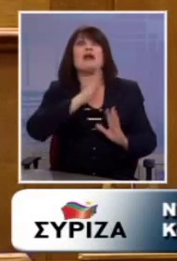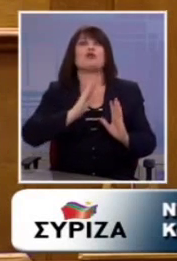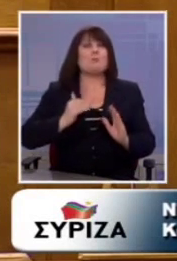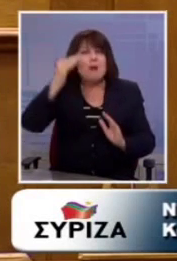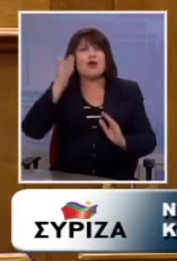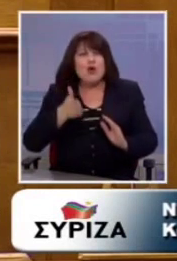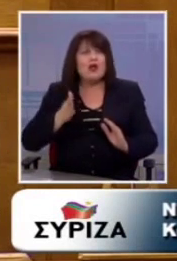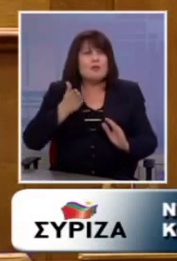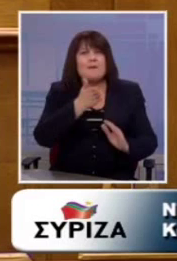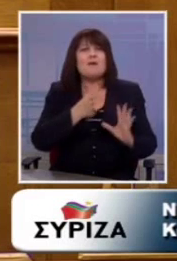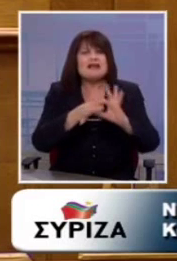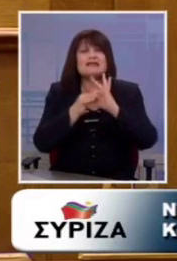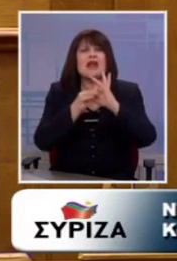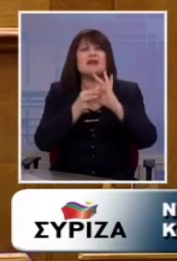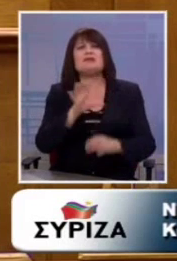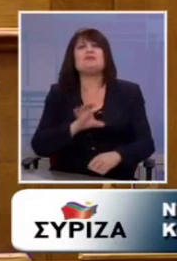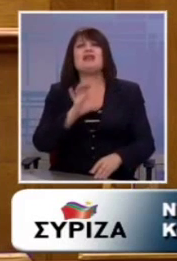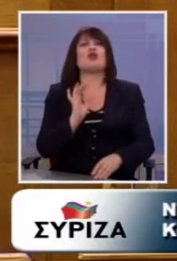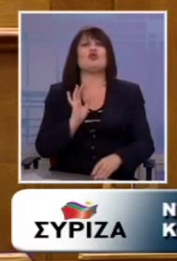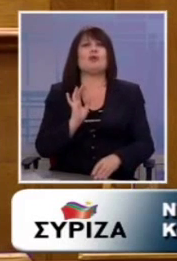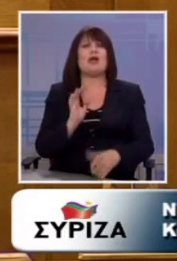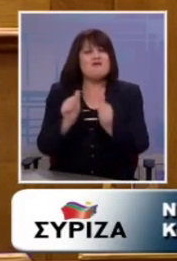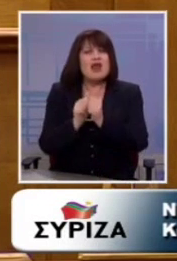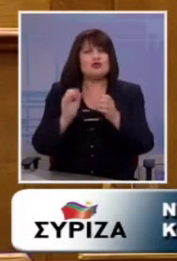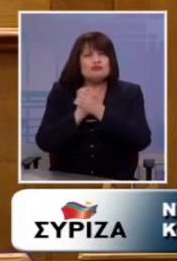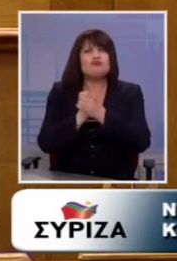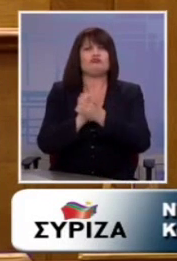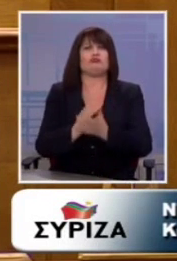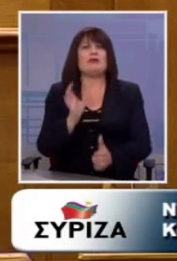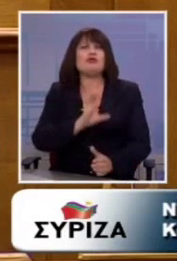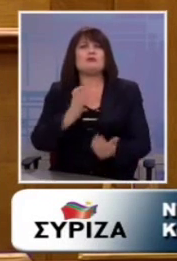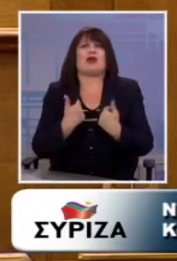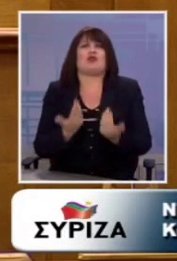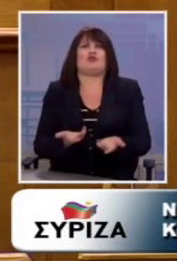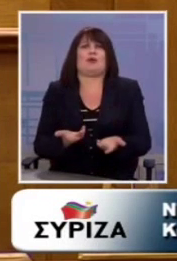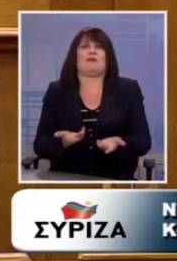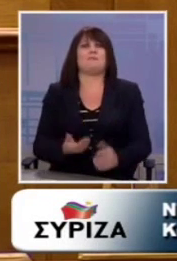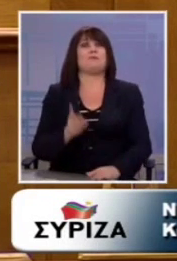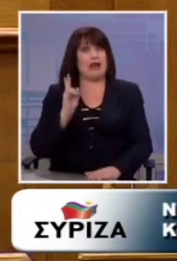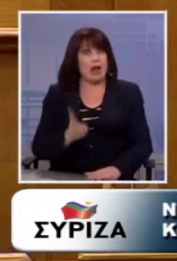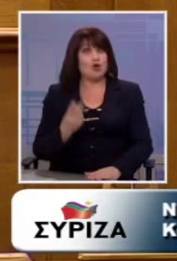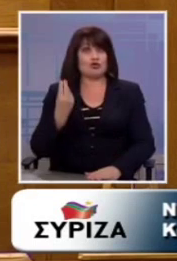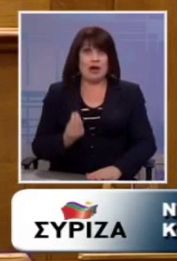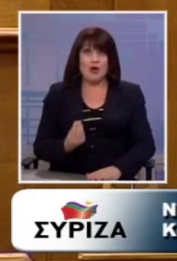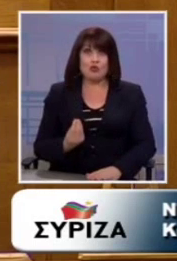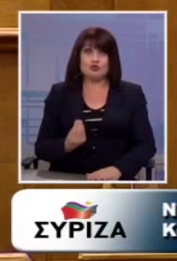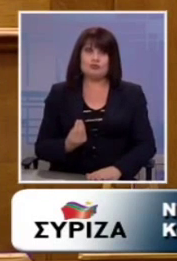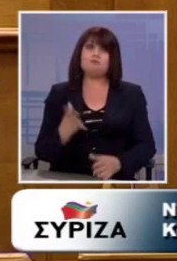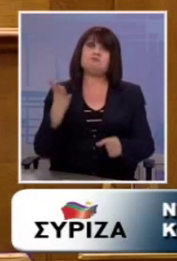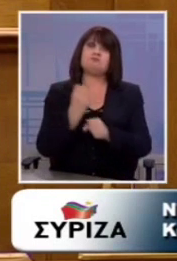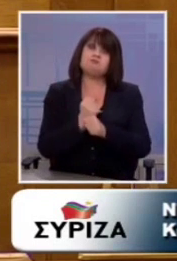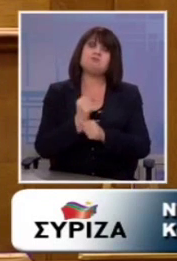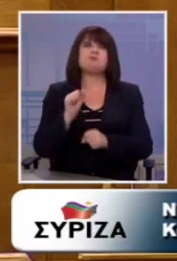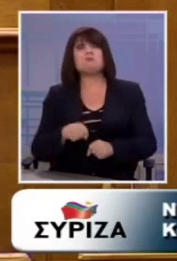κάτω συνεργασιών. Μετόπων. Αυτό αναζητούμε. Καλός, κακός, με επιτυχία μικρότερη